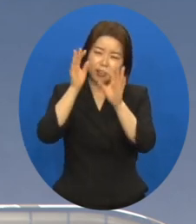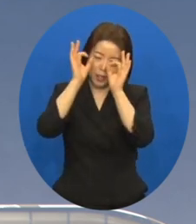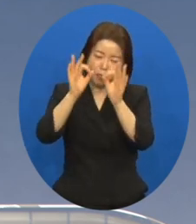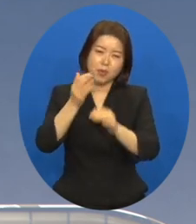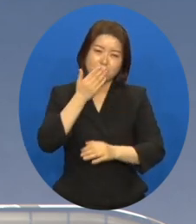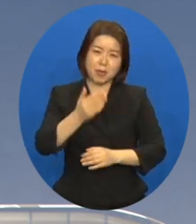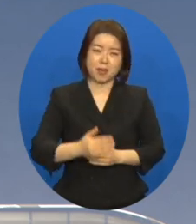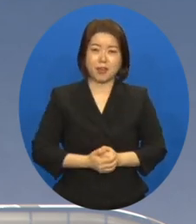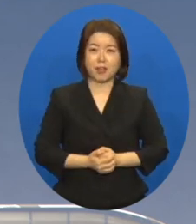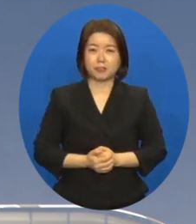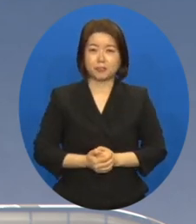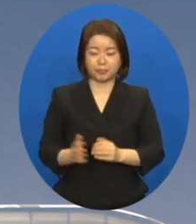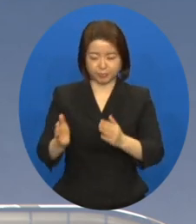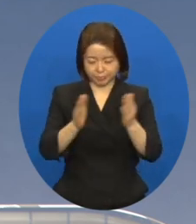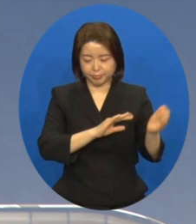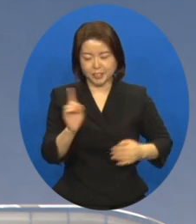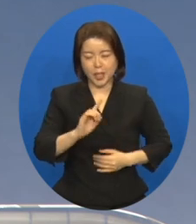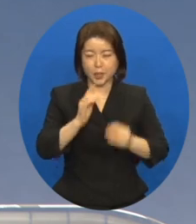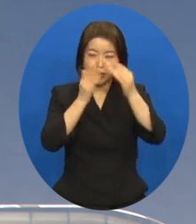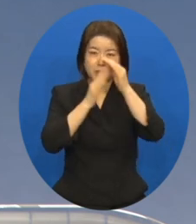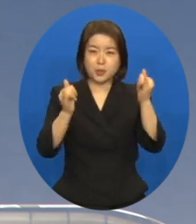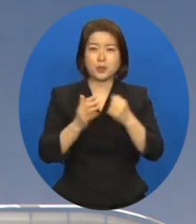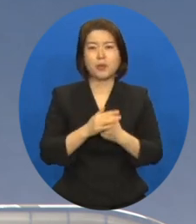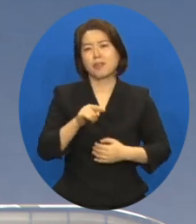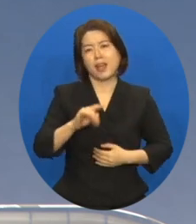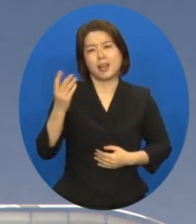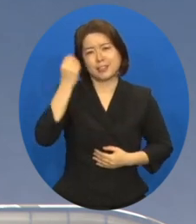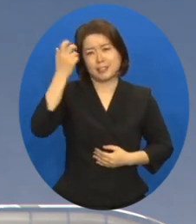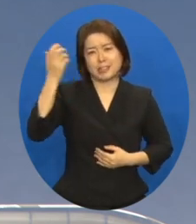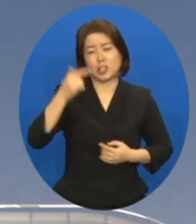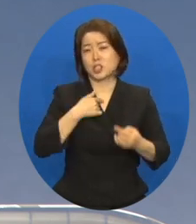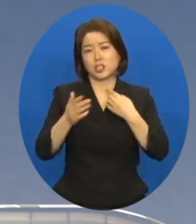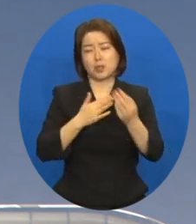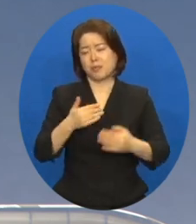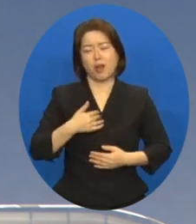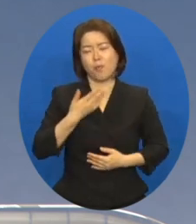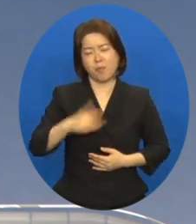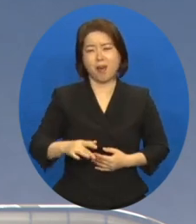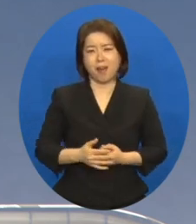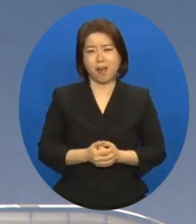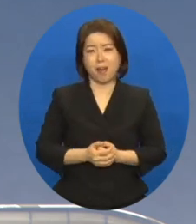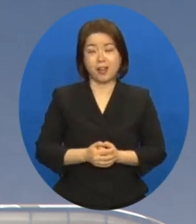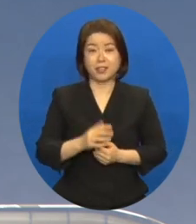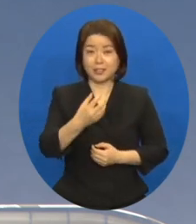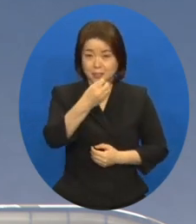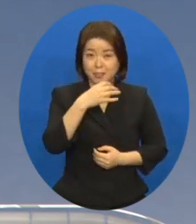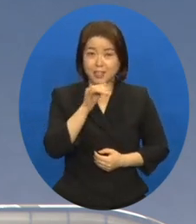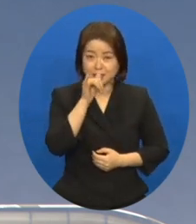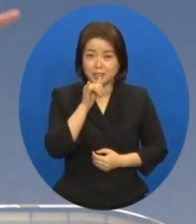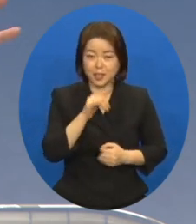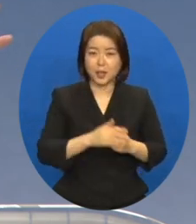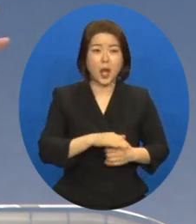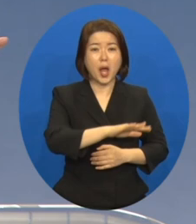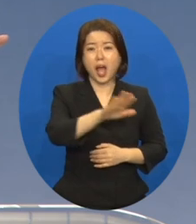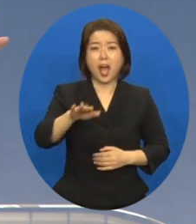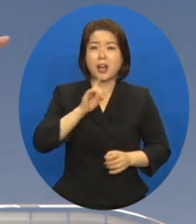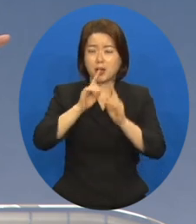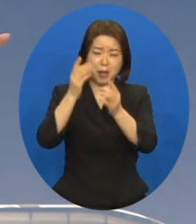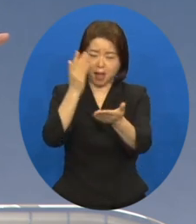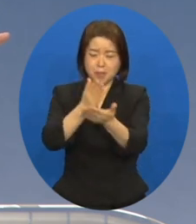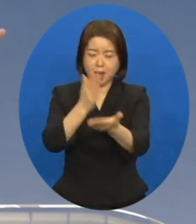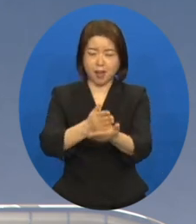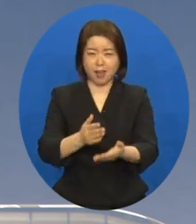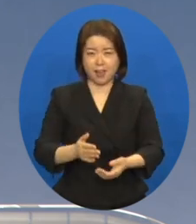어느 성도는 목사님 저는 그런 성령의 체험이 저에게는 없어요 그런 분이 있습니다. 여러분 그런 말 하지